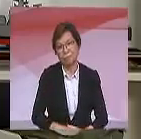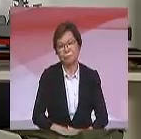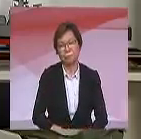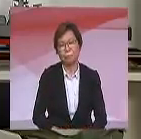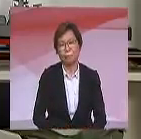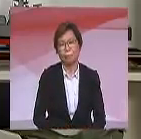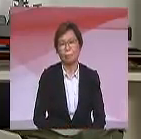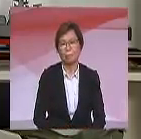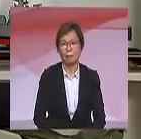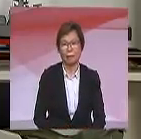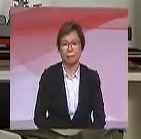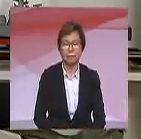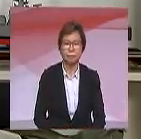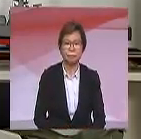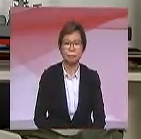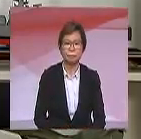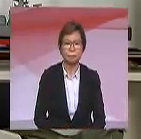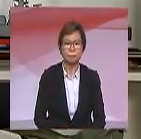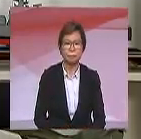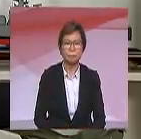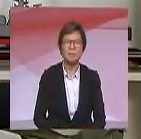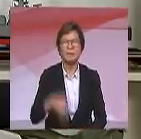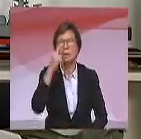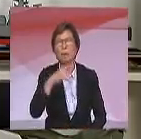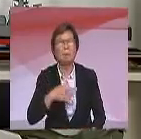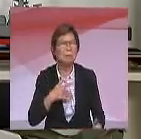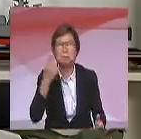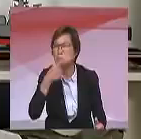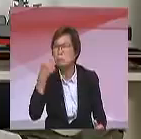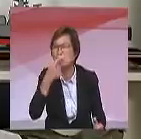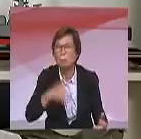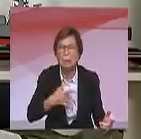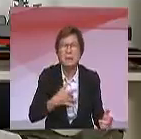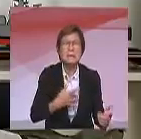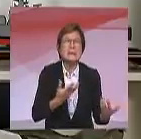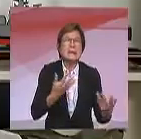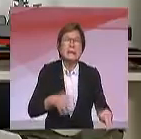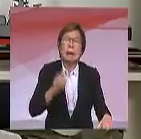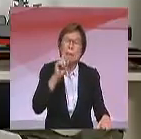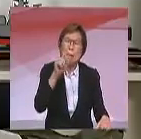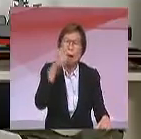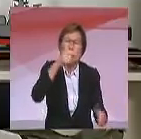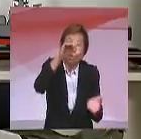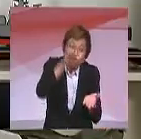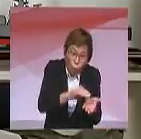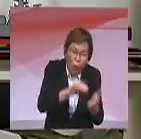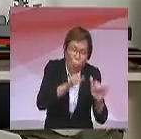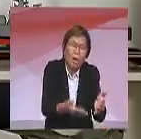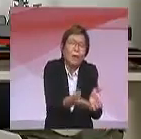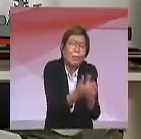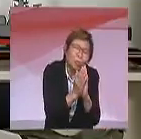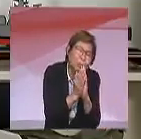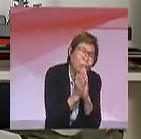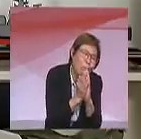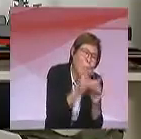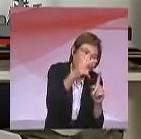pengecualian bayaran. Dan mana yang rasa terlalu berat untuk bayar, untuk memohon pengurangan, boleh memohon